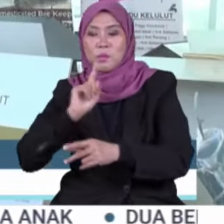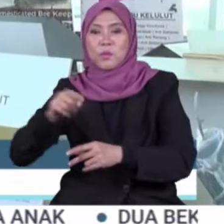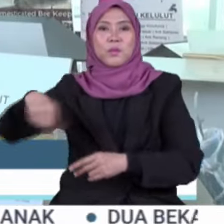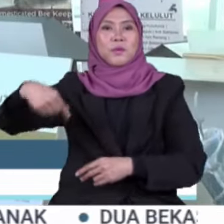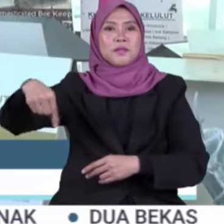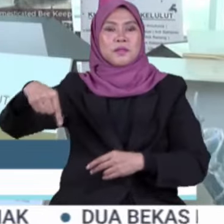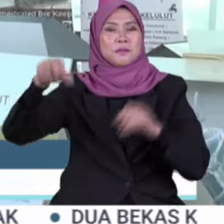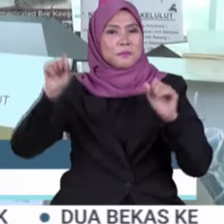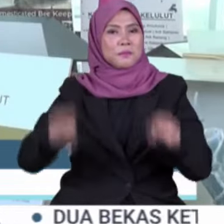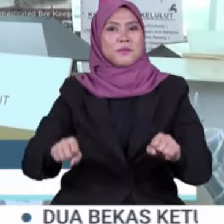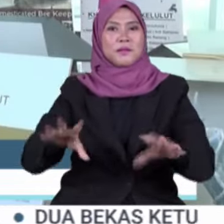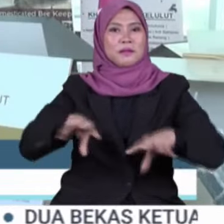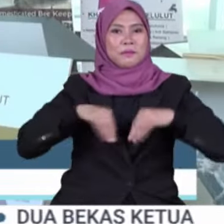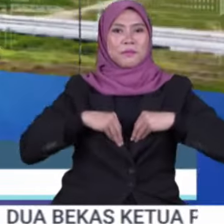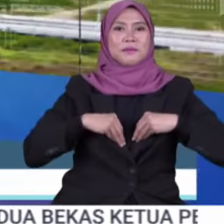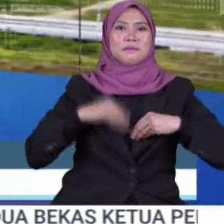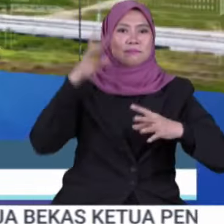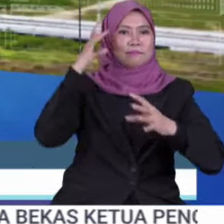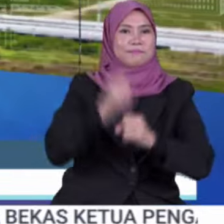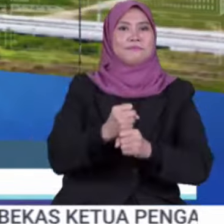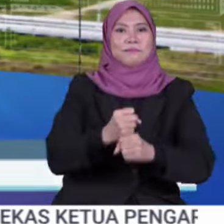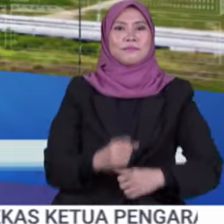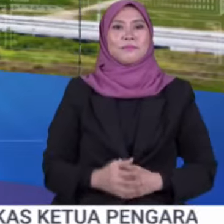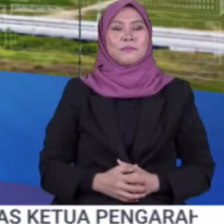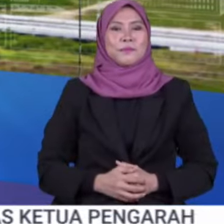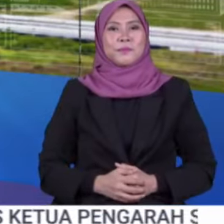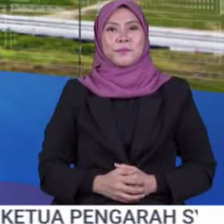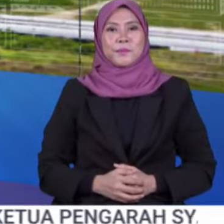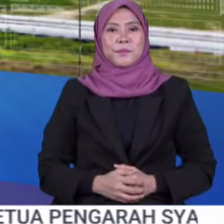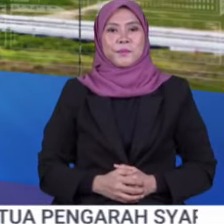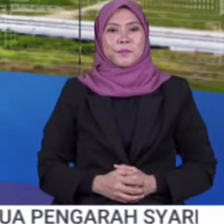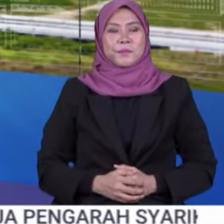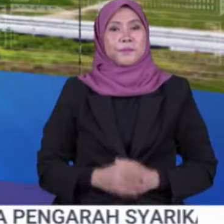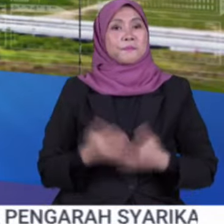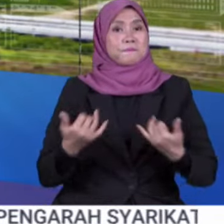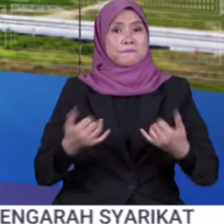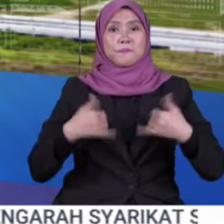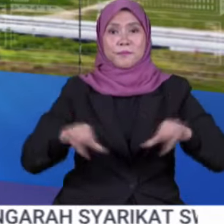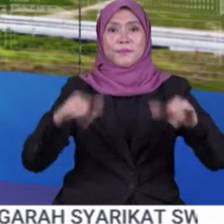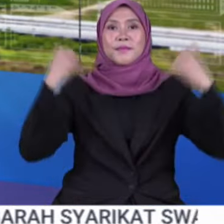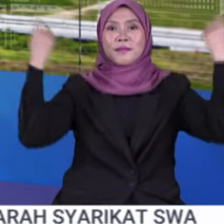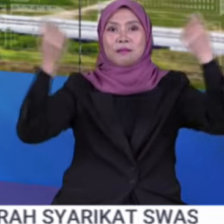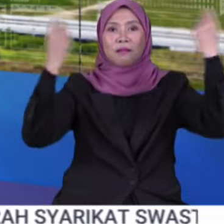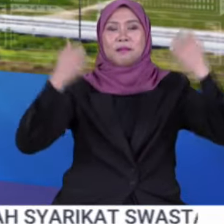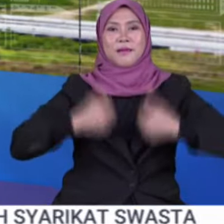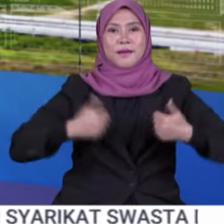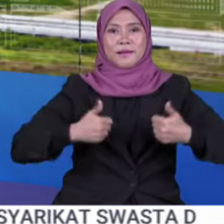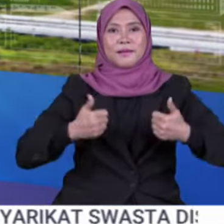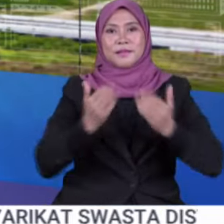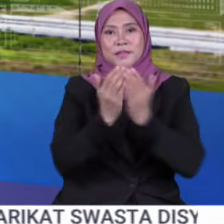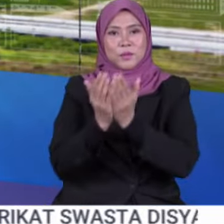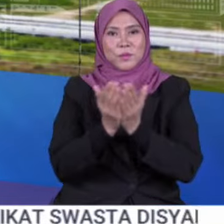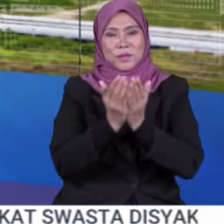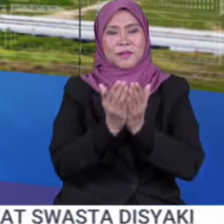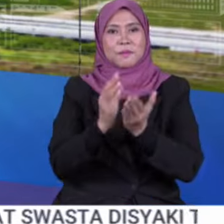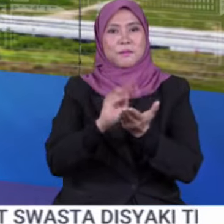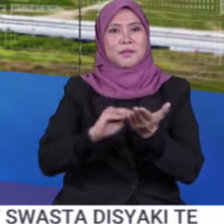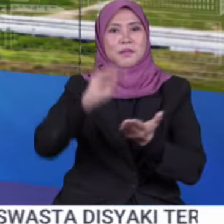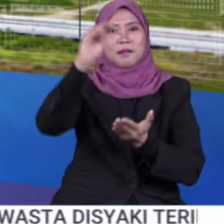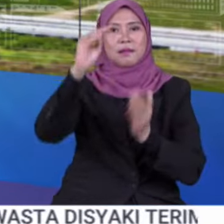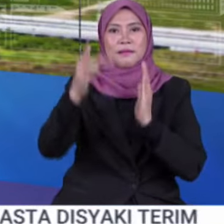diterima oleh pengguna dengan yakin. Sempena lebaran yang masih diraikan, pentadbiran Sekolah Menengah Teknik Terengganu